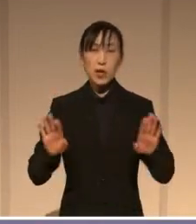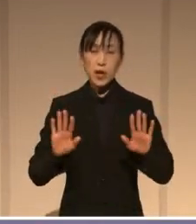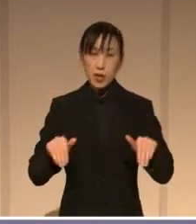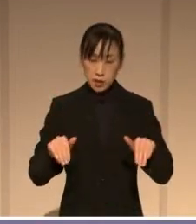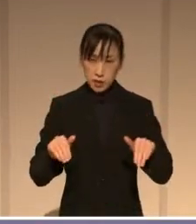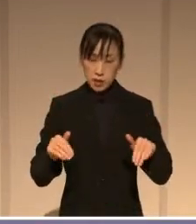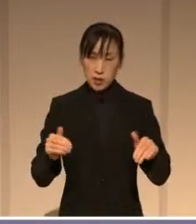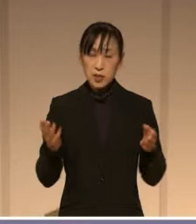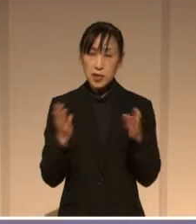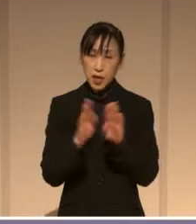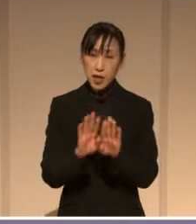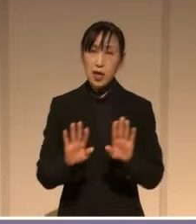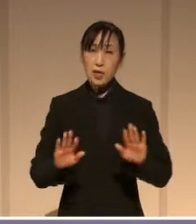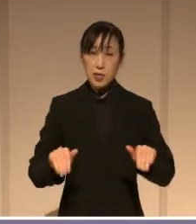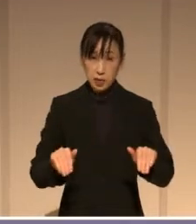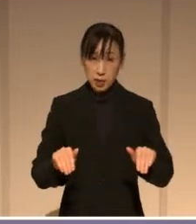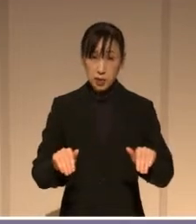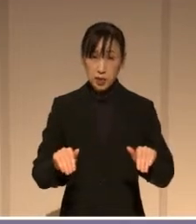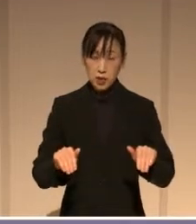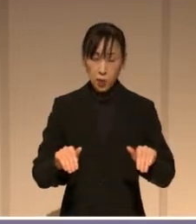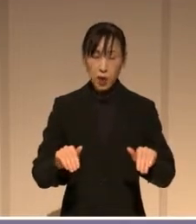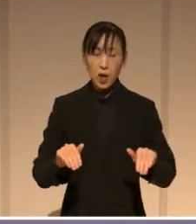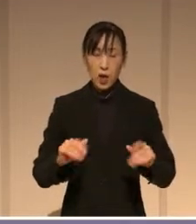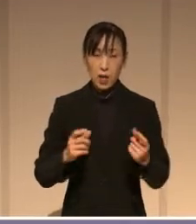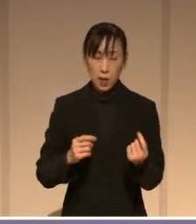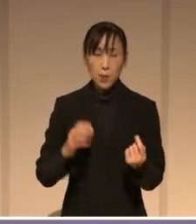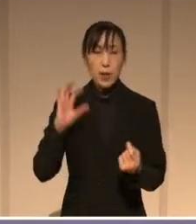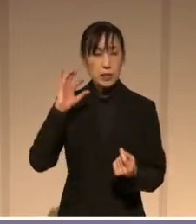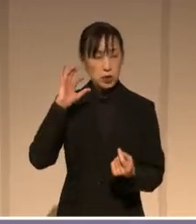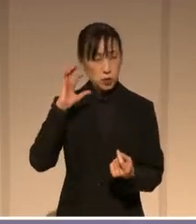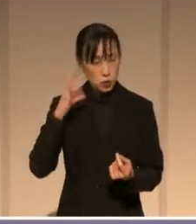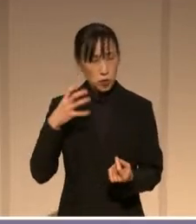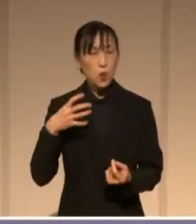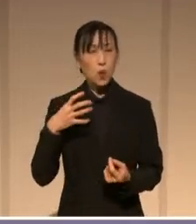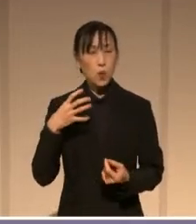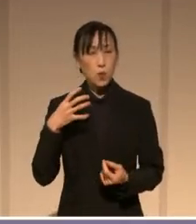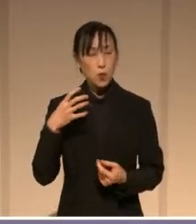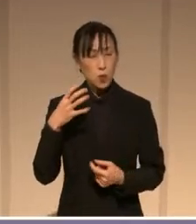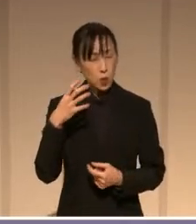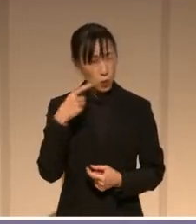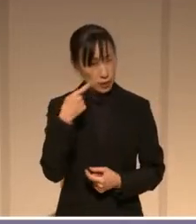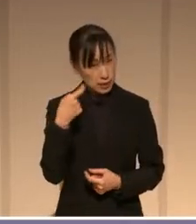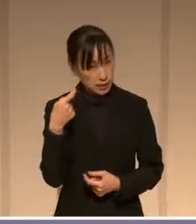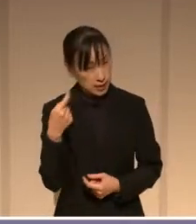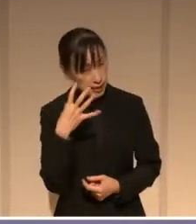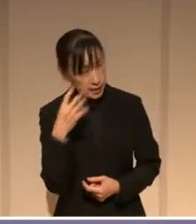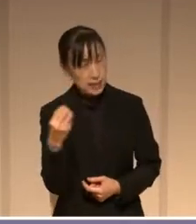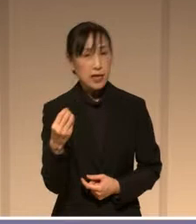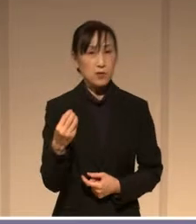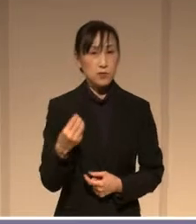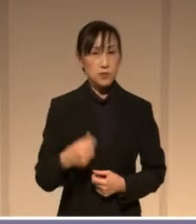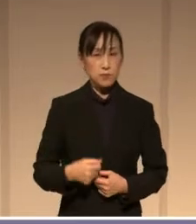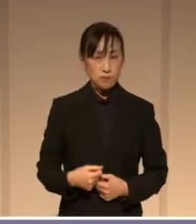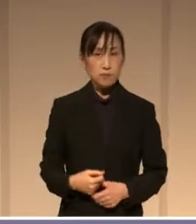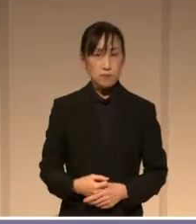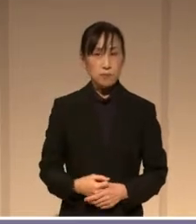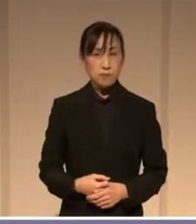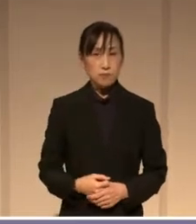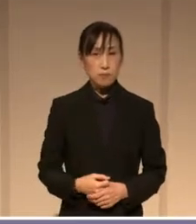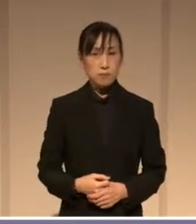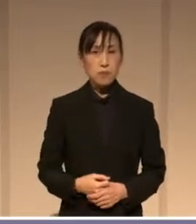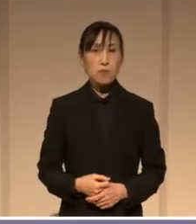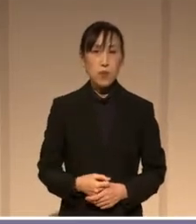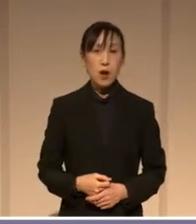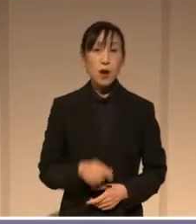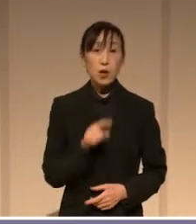はやっぱりすごい気になりますしなんかそれぞれの国らしさが